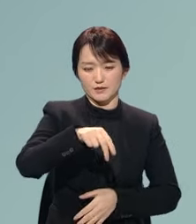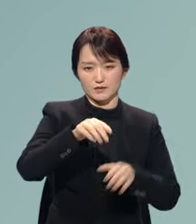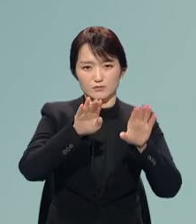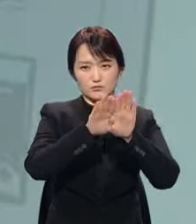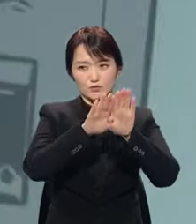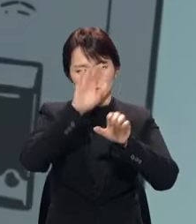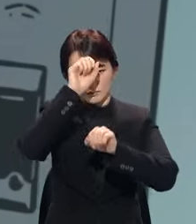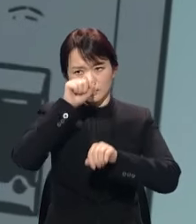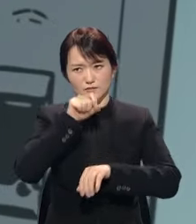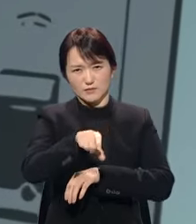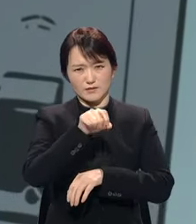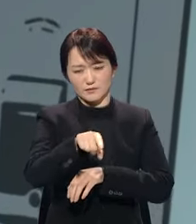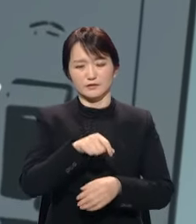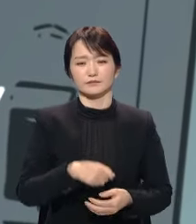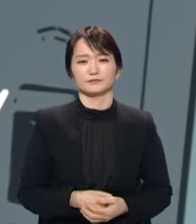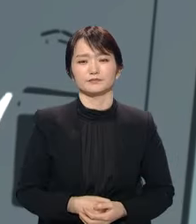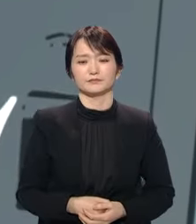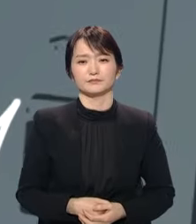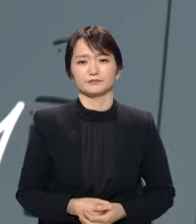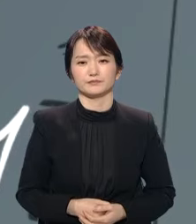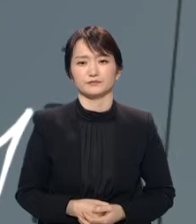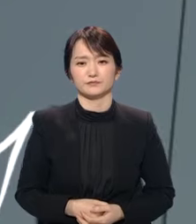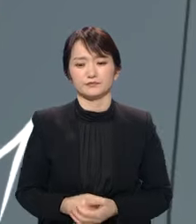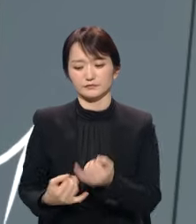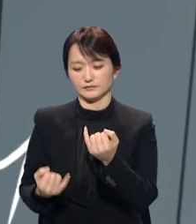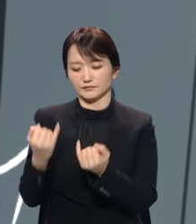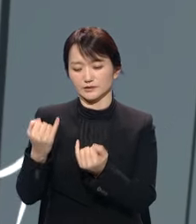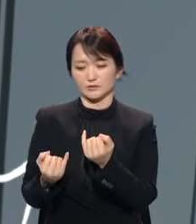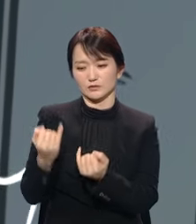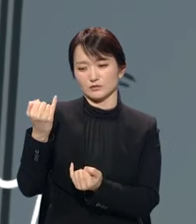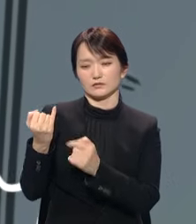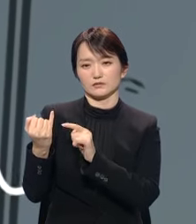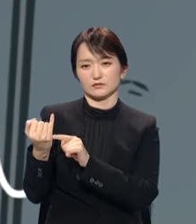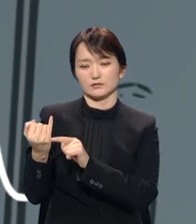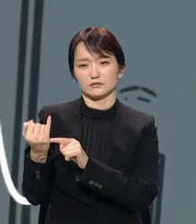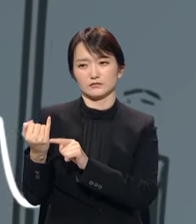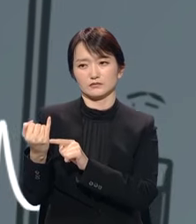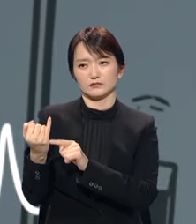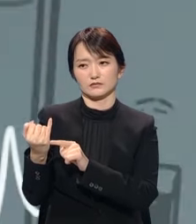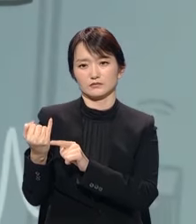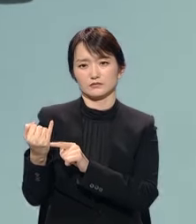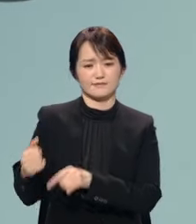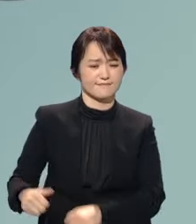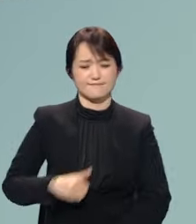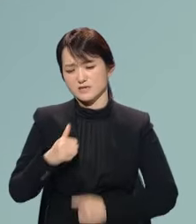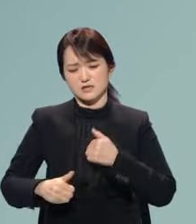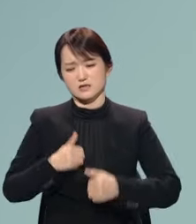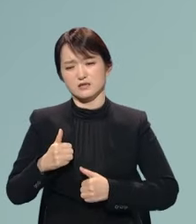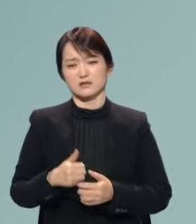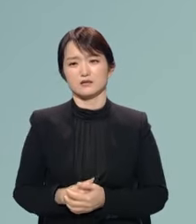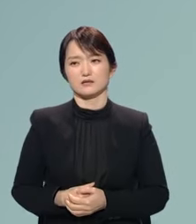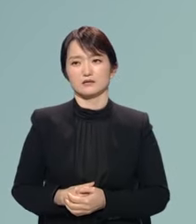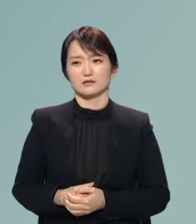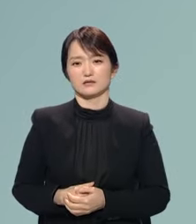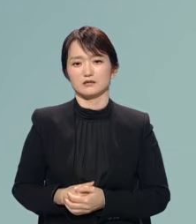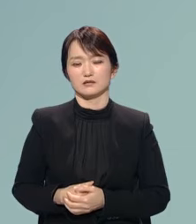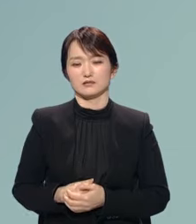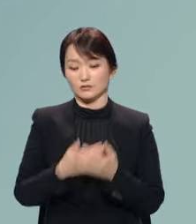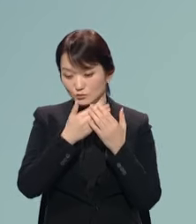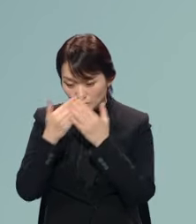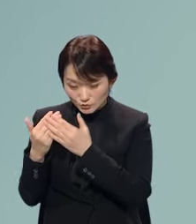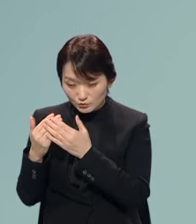문을 발로 걷어차기 시작한 겁니다. 그러니까 처음에는 그 자매 중에 언니가 막 성을 네. 냈는데 그랬더니 저 같이